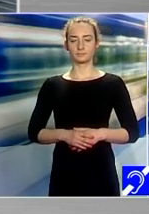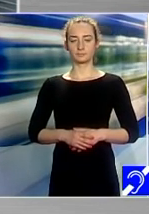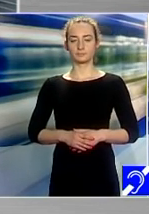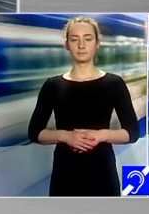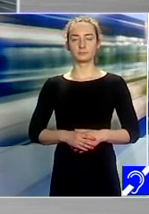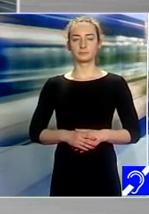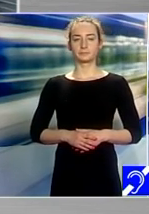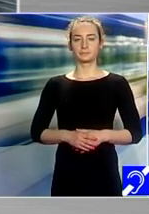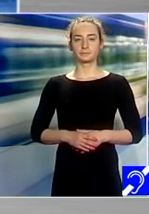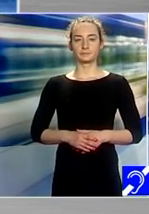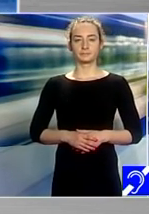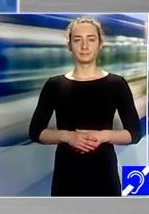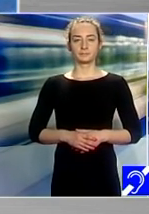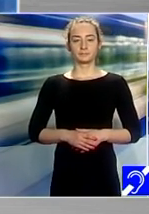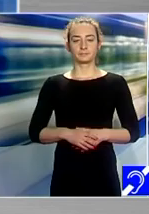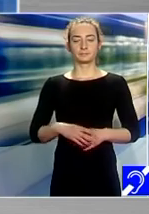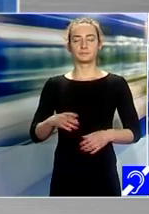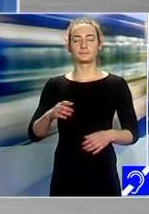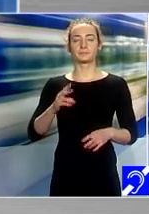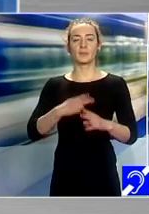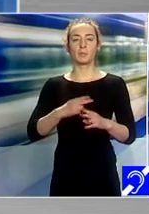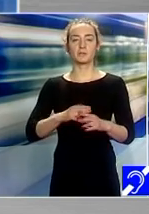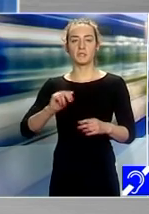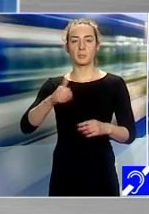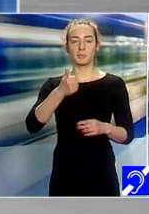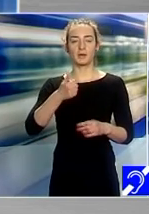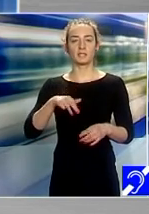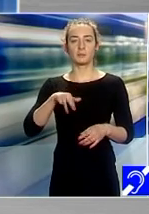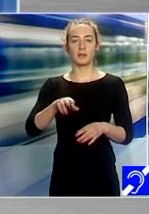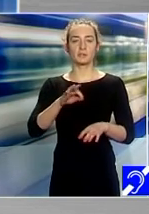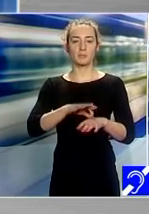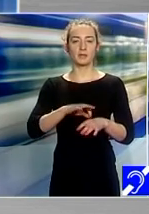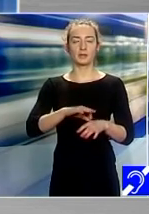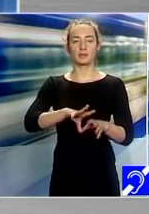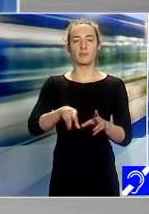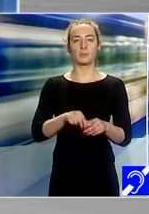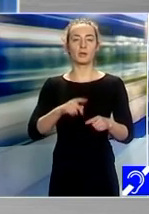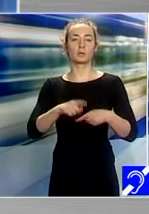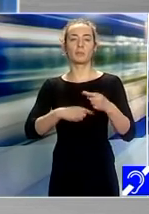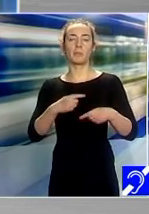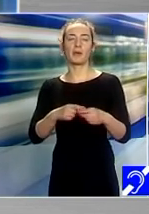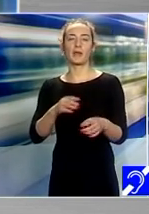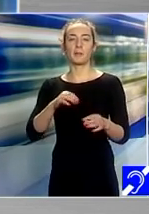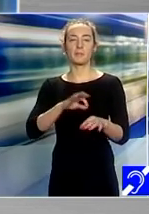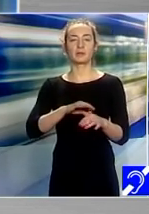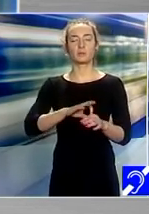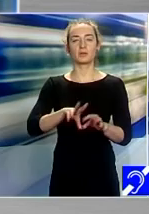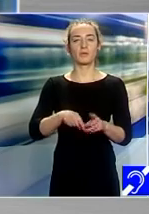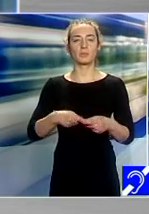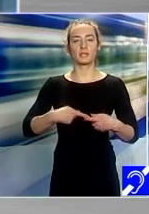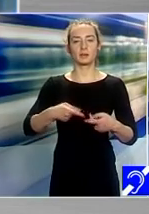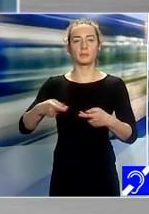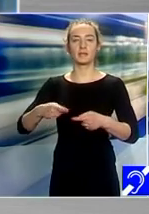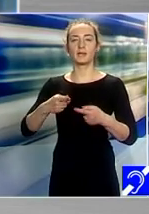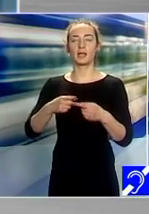obicei. Pacienta se depistează, merge la medicul de familie. Medicul de familie o trimite pe rețea oncologică și pe tot